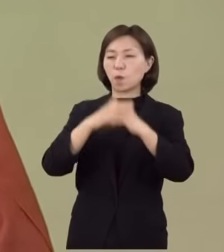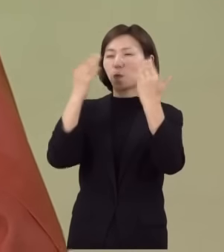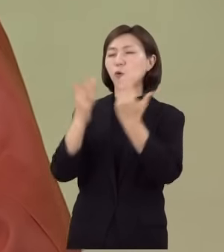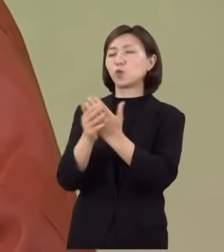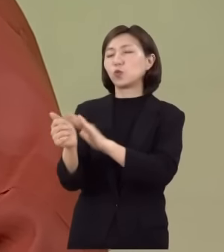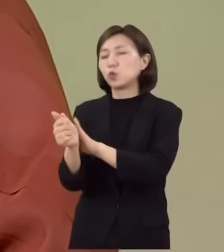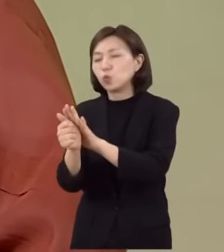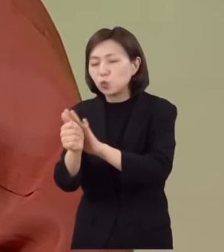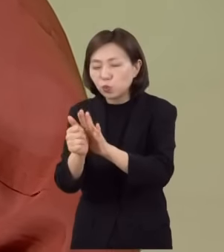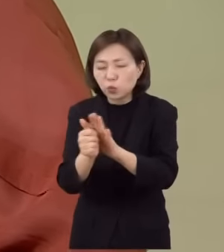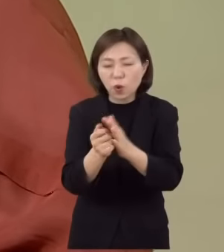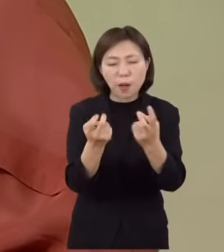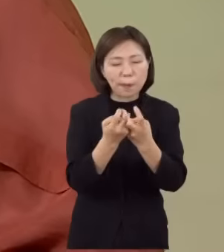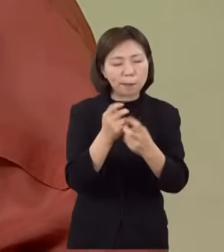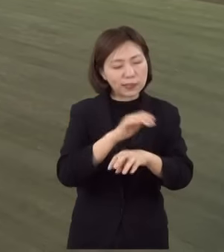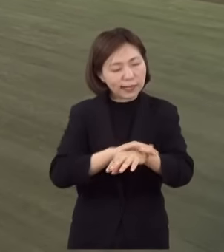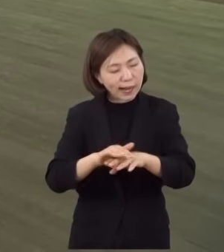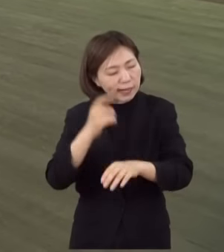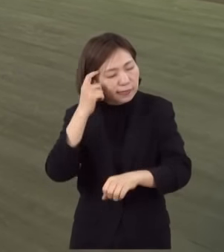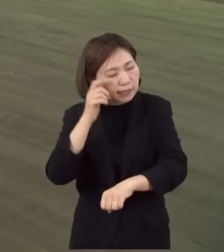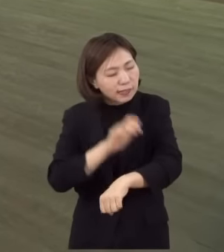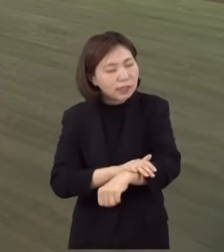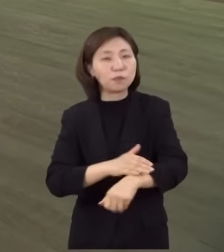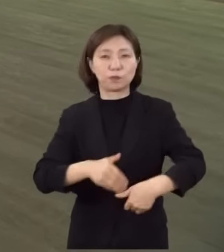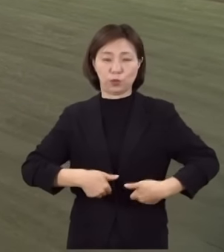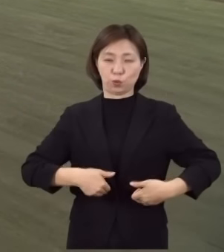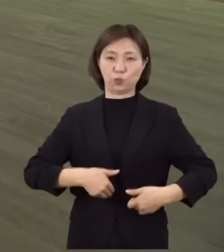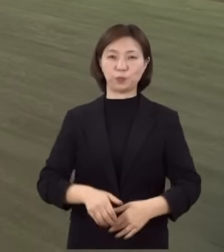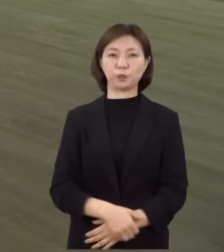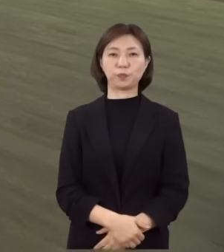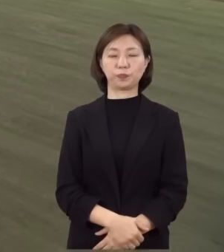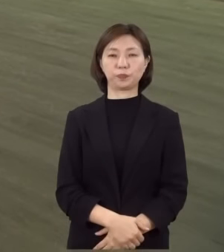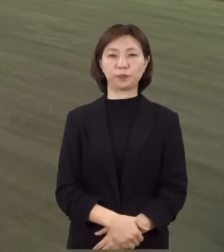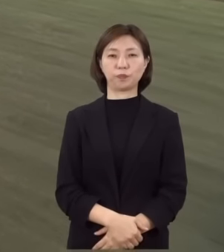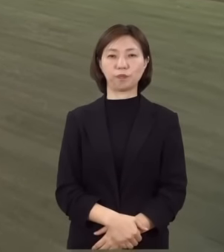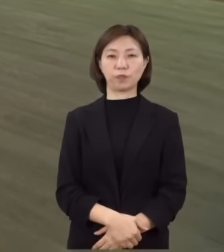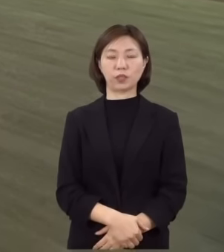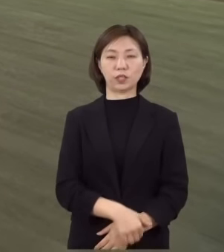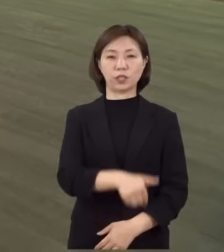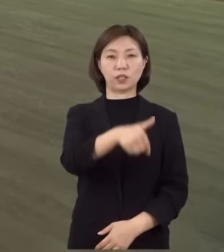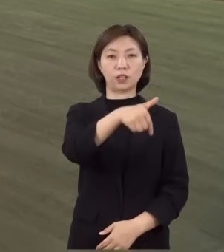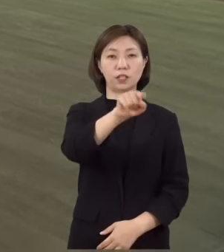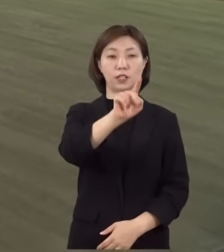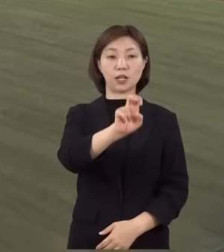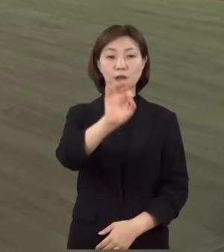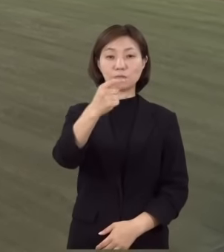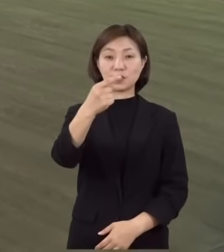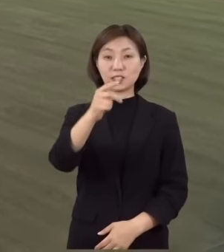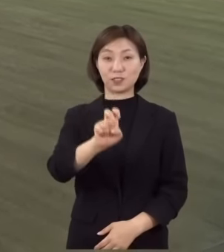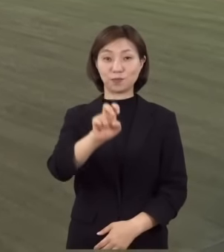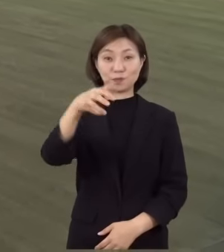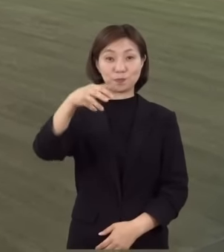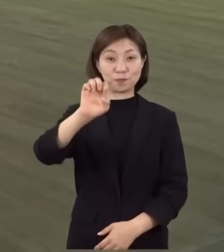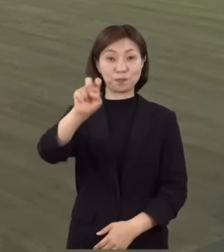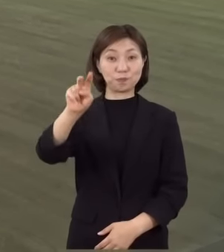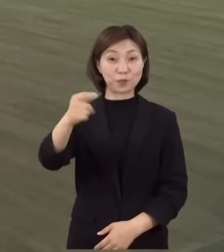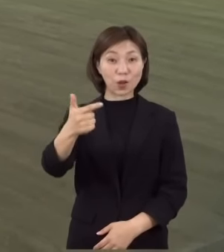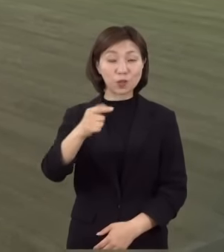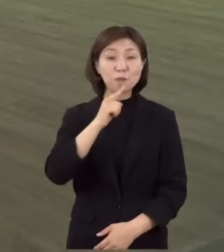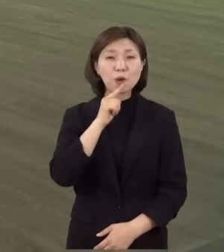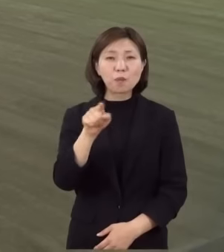말씀이 되겠습니다 가음 편에 이르기를 옛날 사람들이